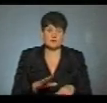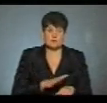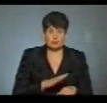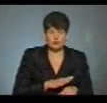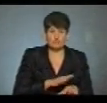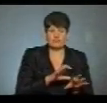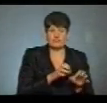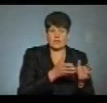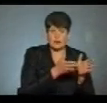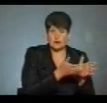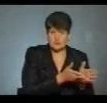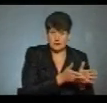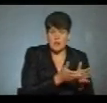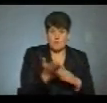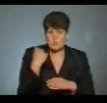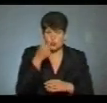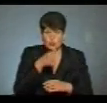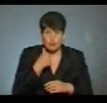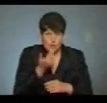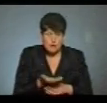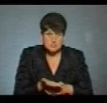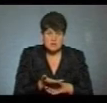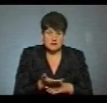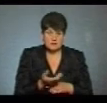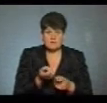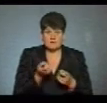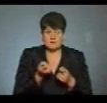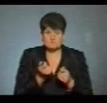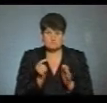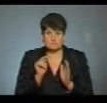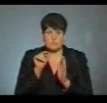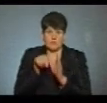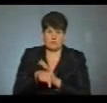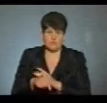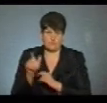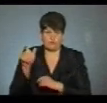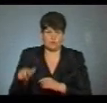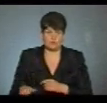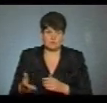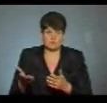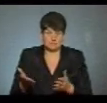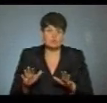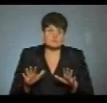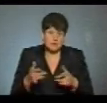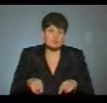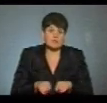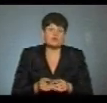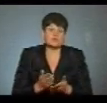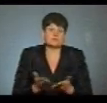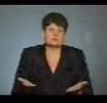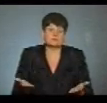середовищі тварин, а в минулому році він набув тропності до тканин людини. І от сталося те, що